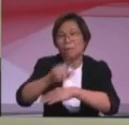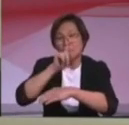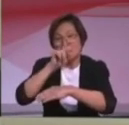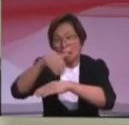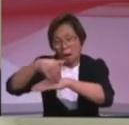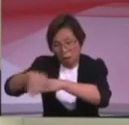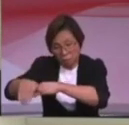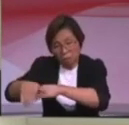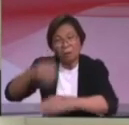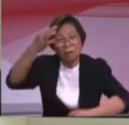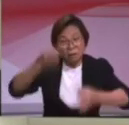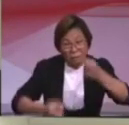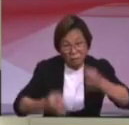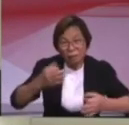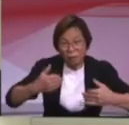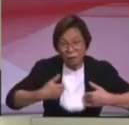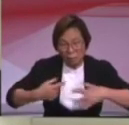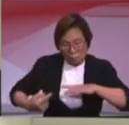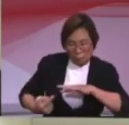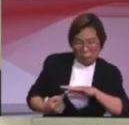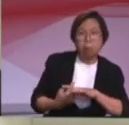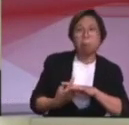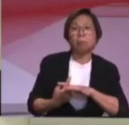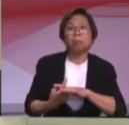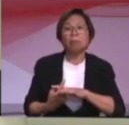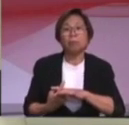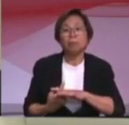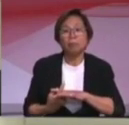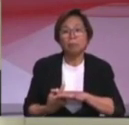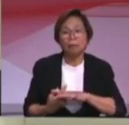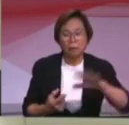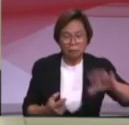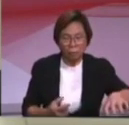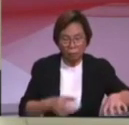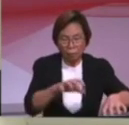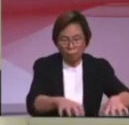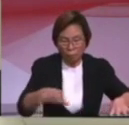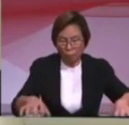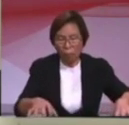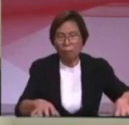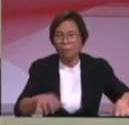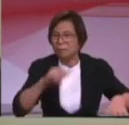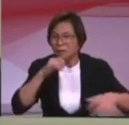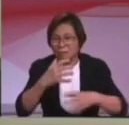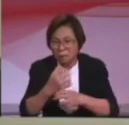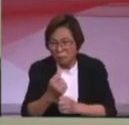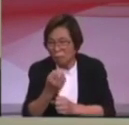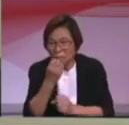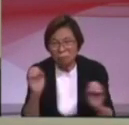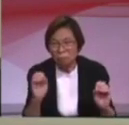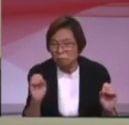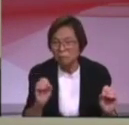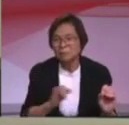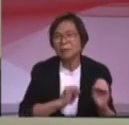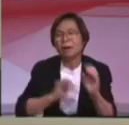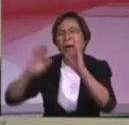mereka. Tetapi kalau ada timbul di kawasan-kawasan tertentu yang tidak mendapat bekalan makanan,